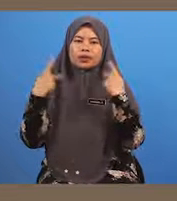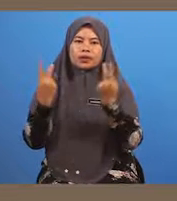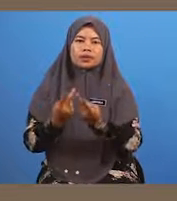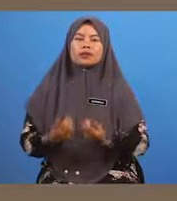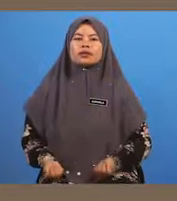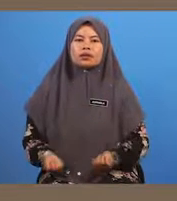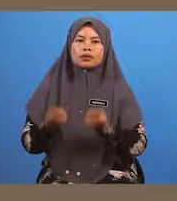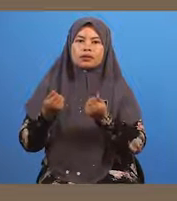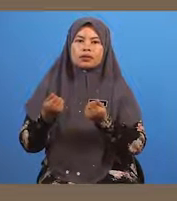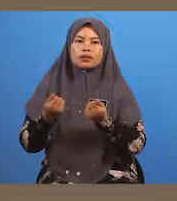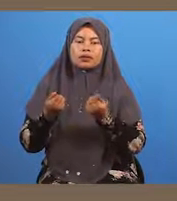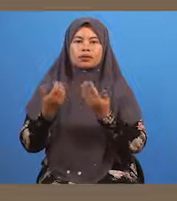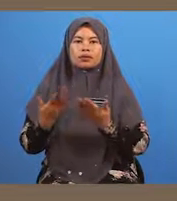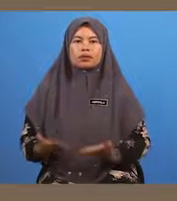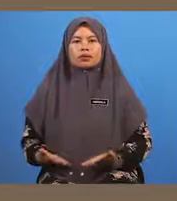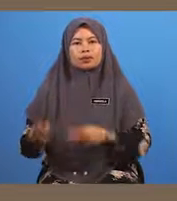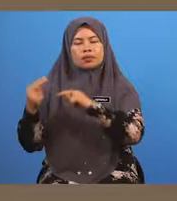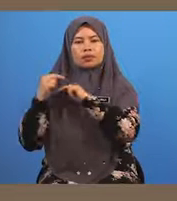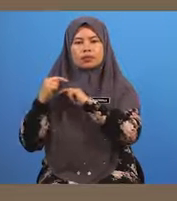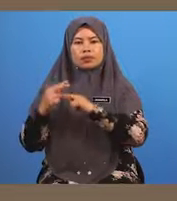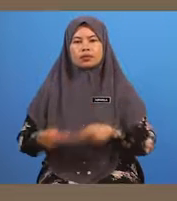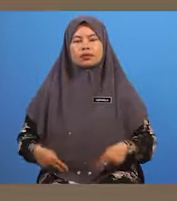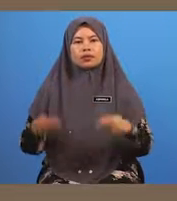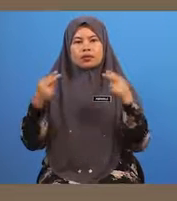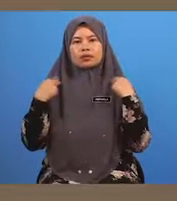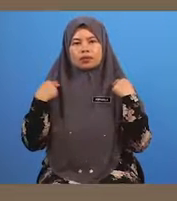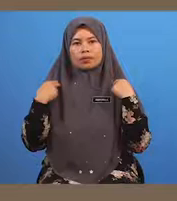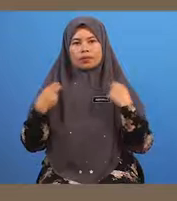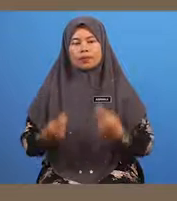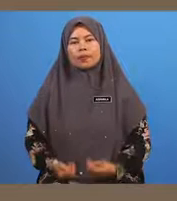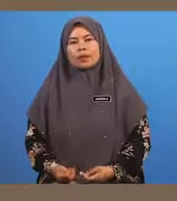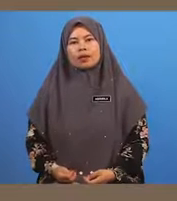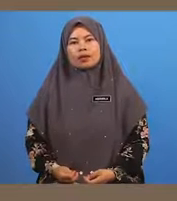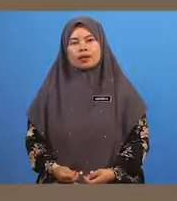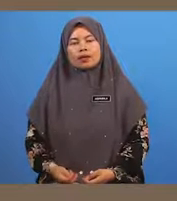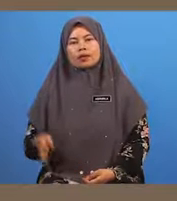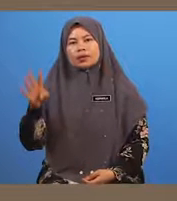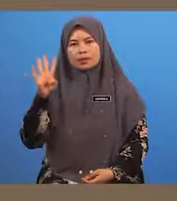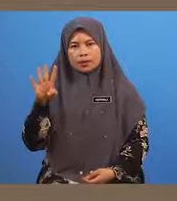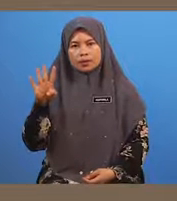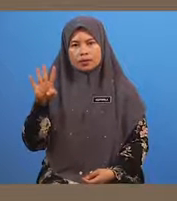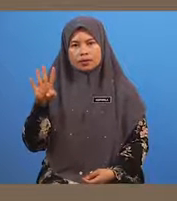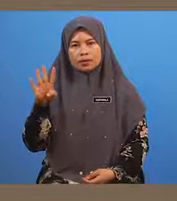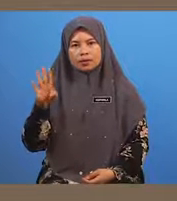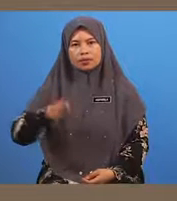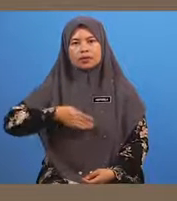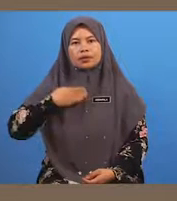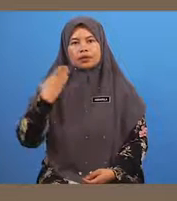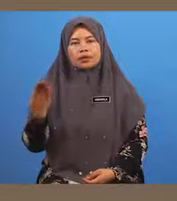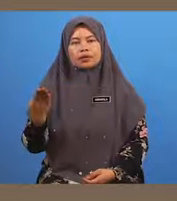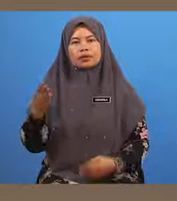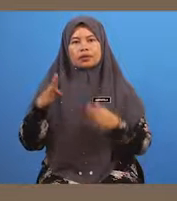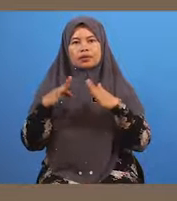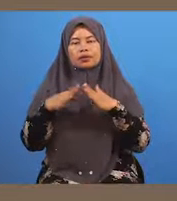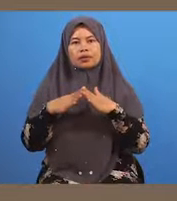hidup keluarga miskin yang tidak mampu membesarkan anak dengan baik. Keempat, membahagiakan rumah tangga